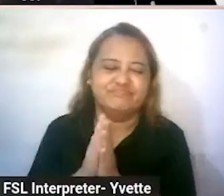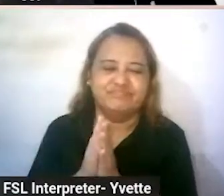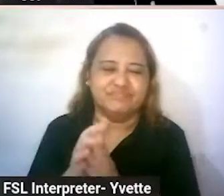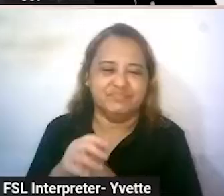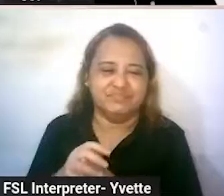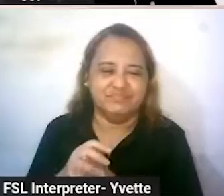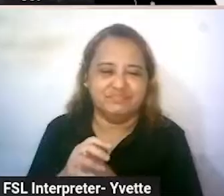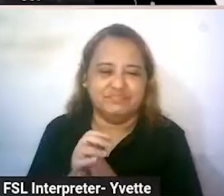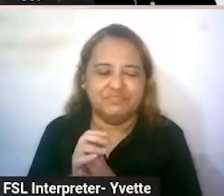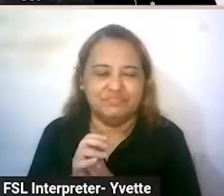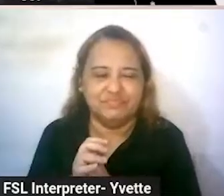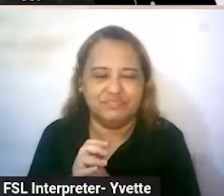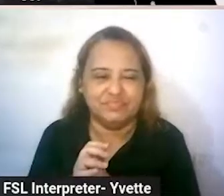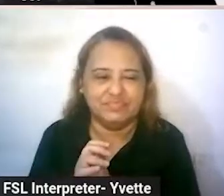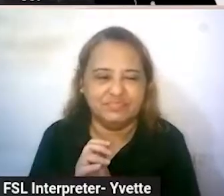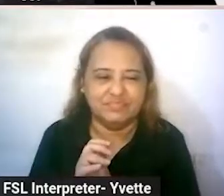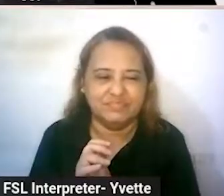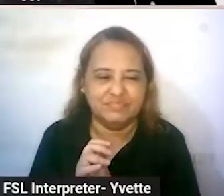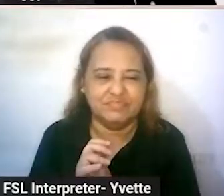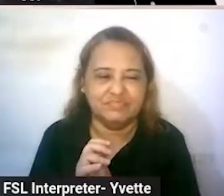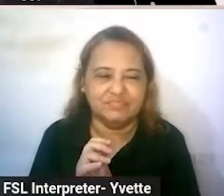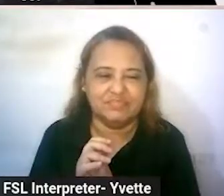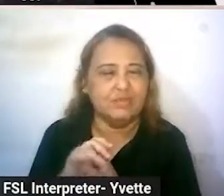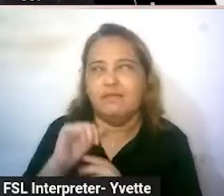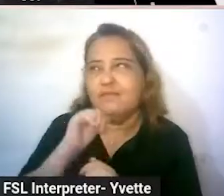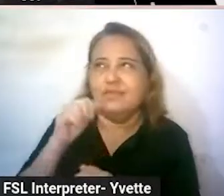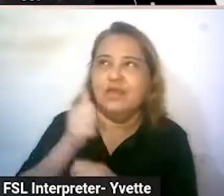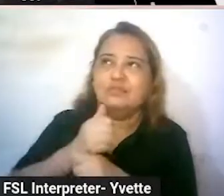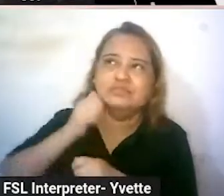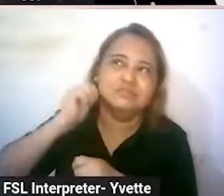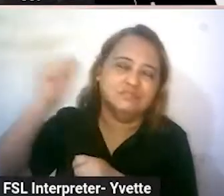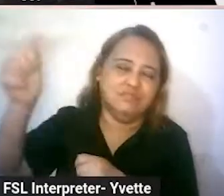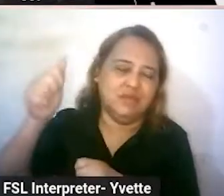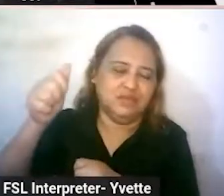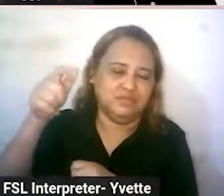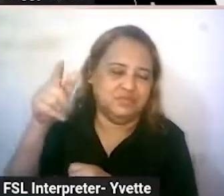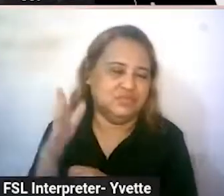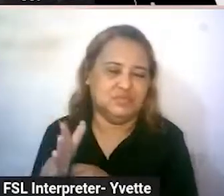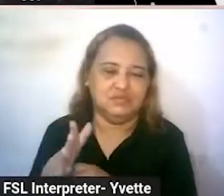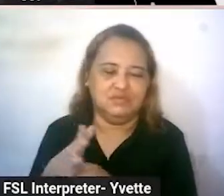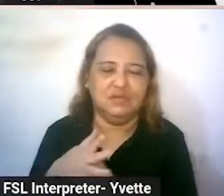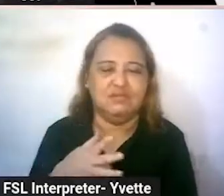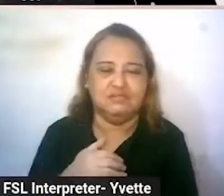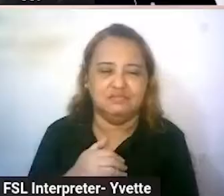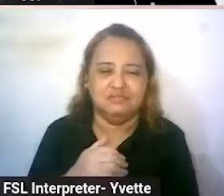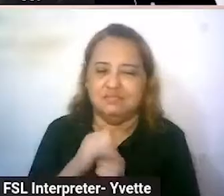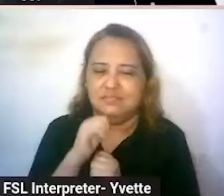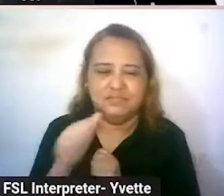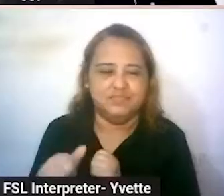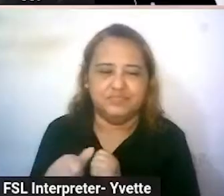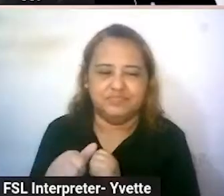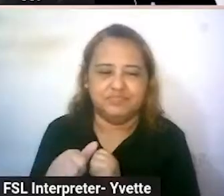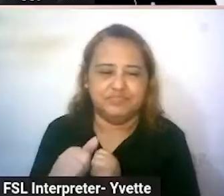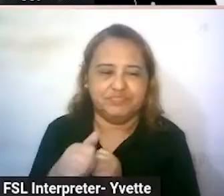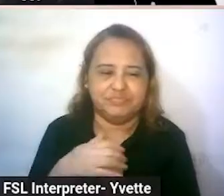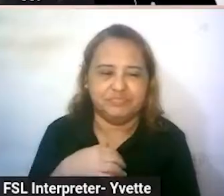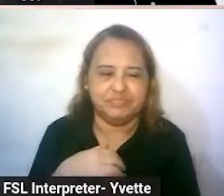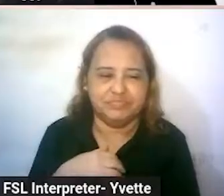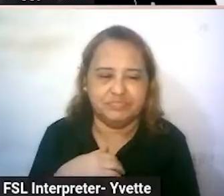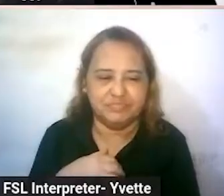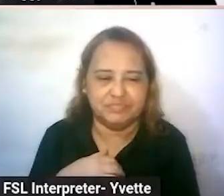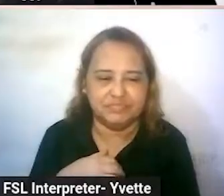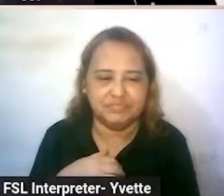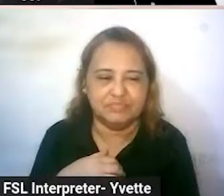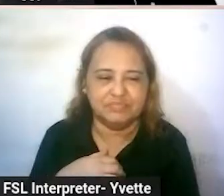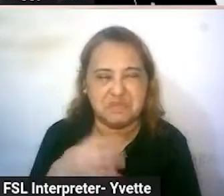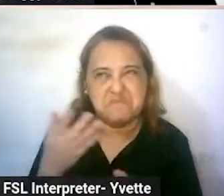sinisisi, Lord. Hindi ko naman sinisisi sa condition ko. Pero dumating yung point talaga na kahit hindi natin ako pinapakinggan ni Lloyd